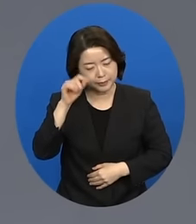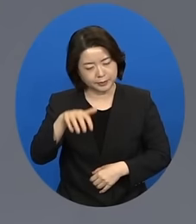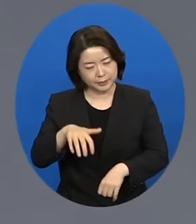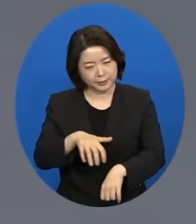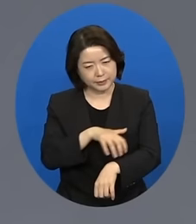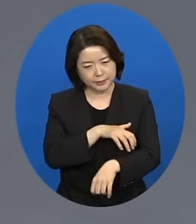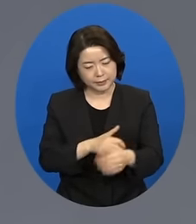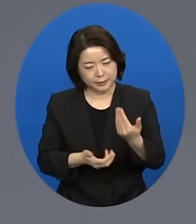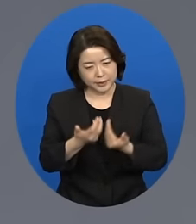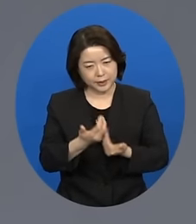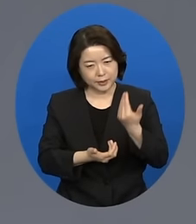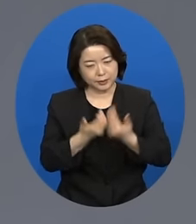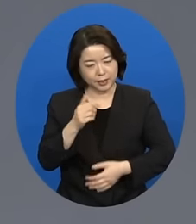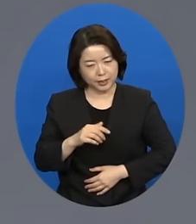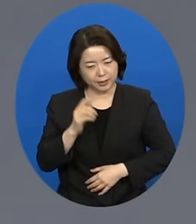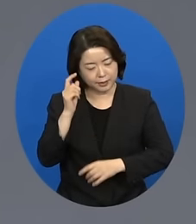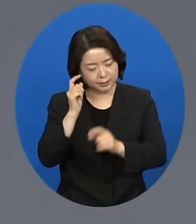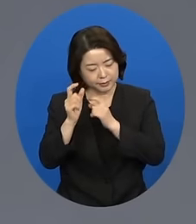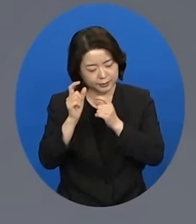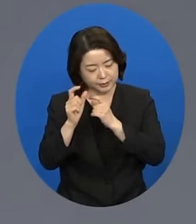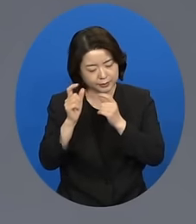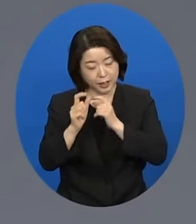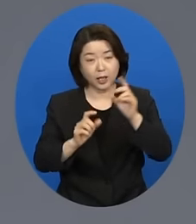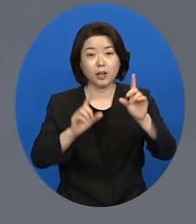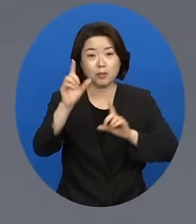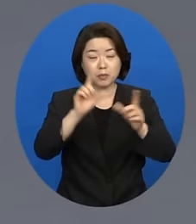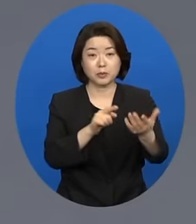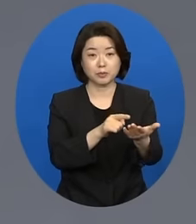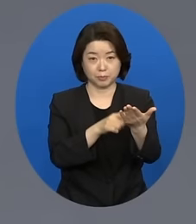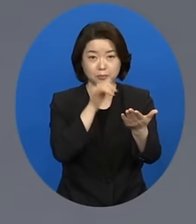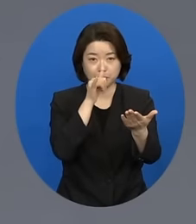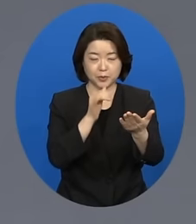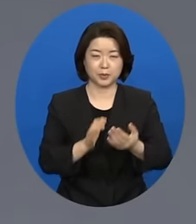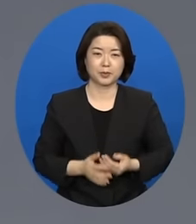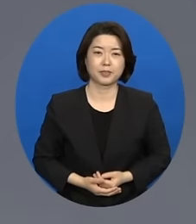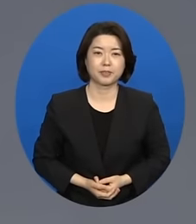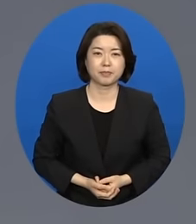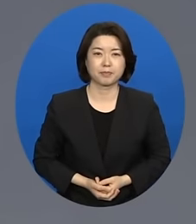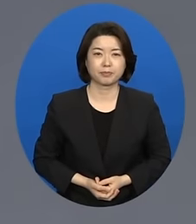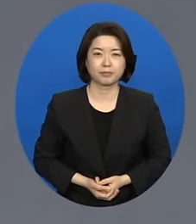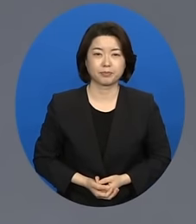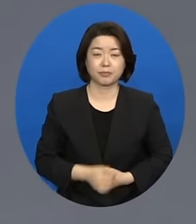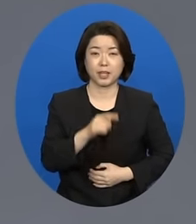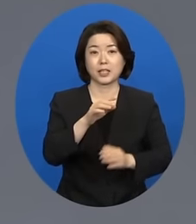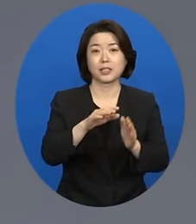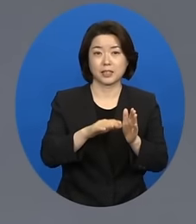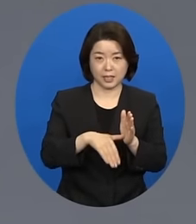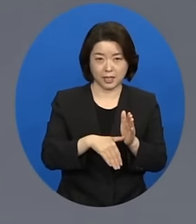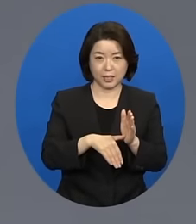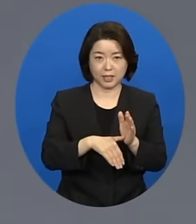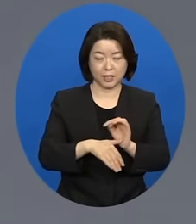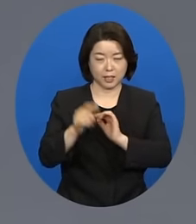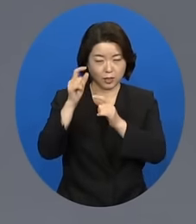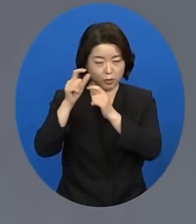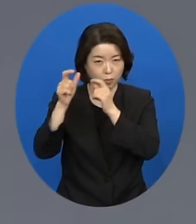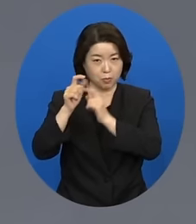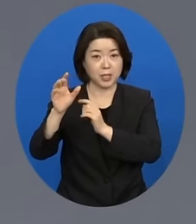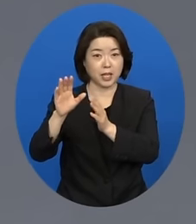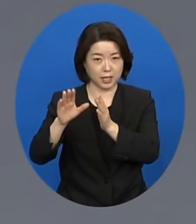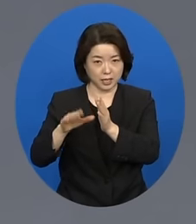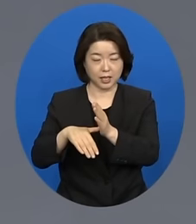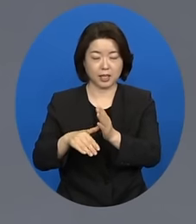계속 고민하고 번민하는 장면을 보여주죠. 바로 그때에 이제 이렇게 고민하고 있을 때 이제